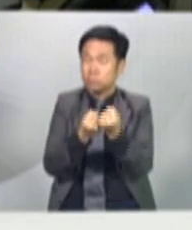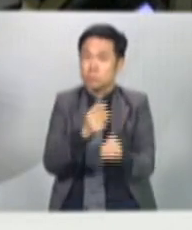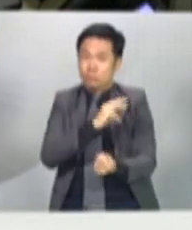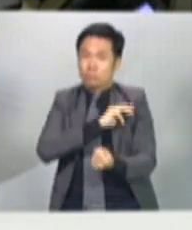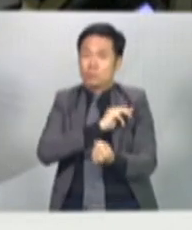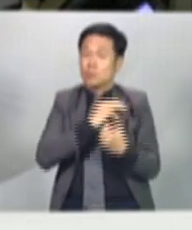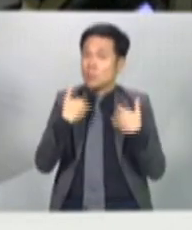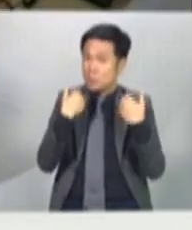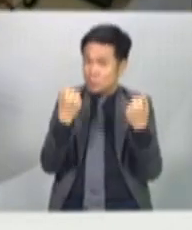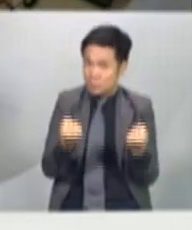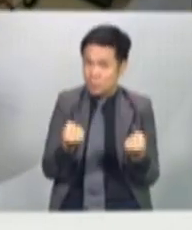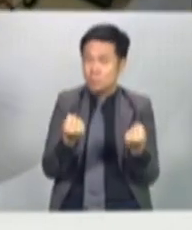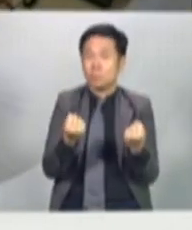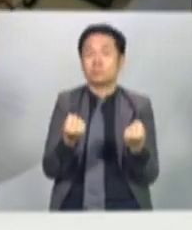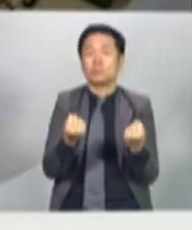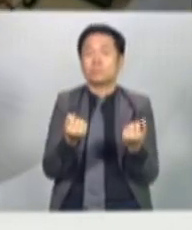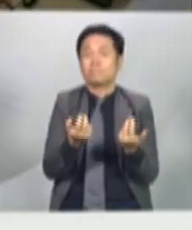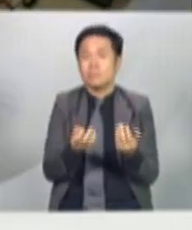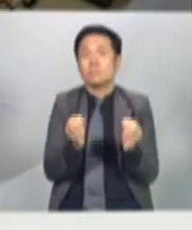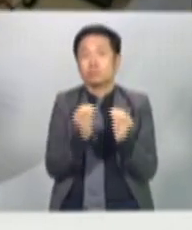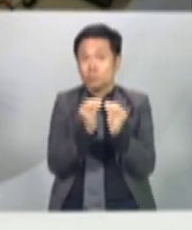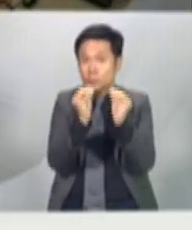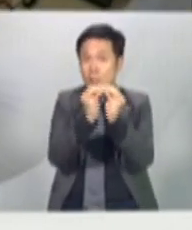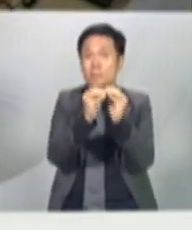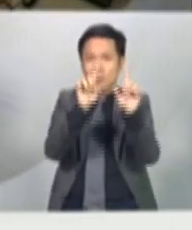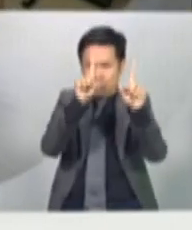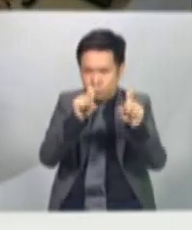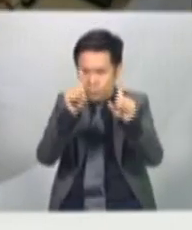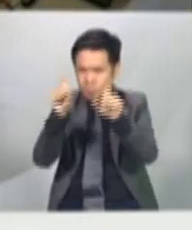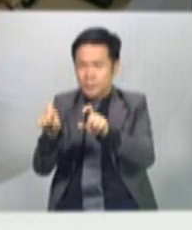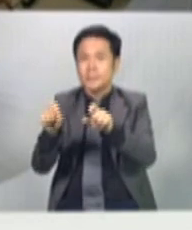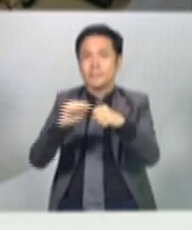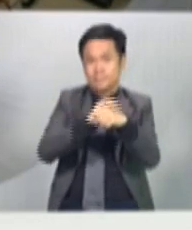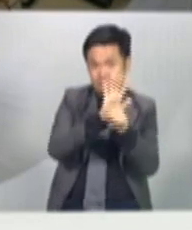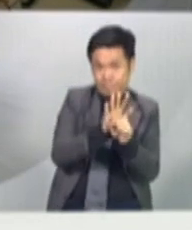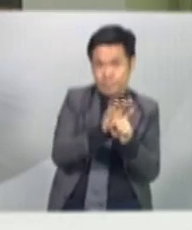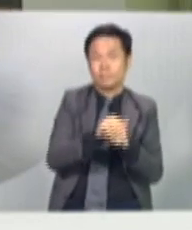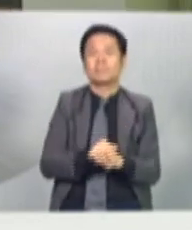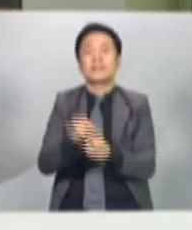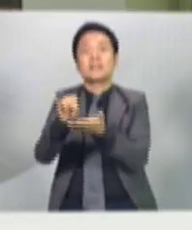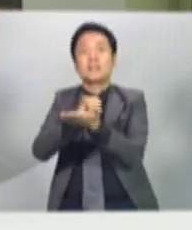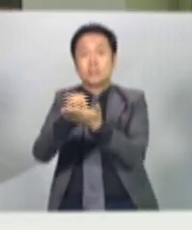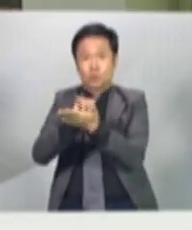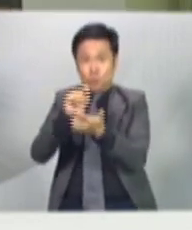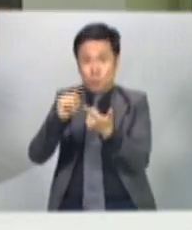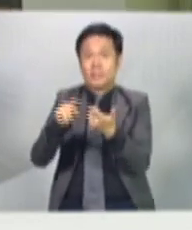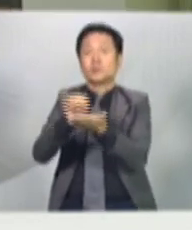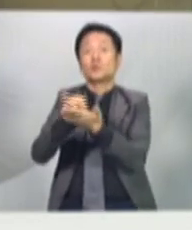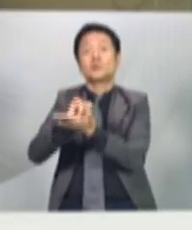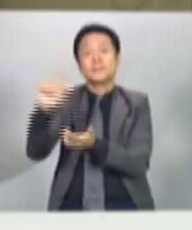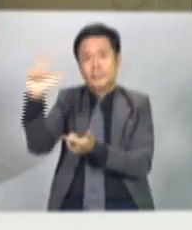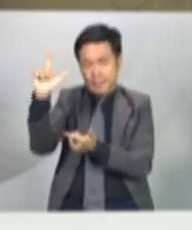untuk menjalankan lebih banyak ujian komik 19th industri instrumen dan Takaful